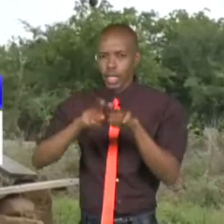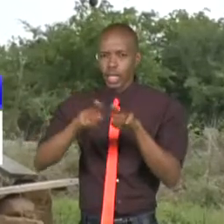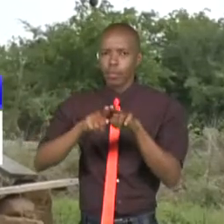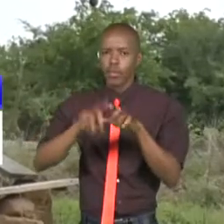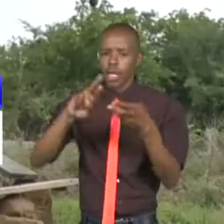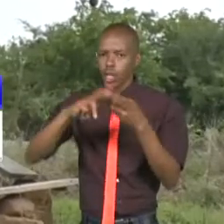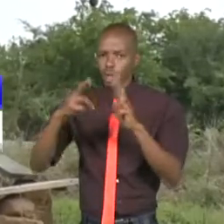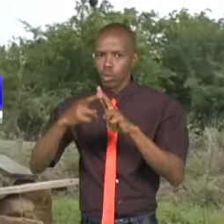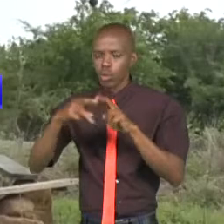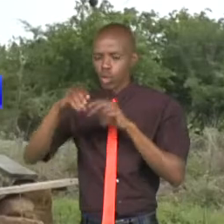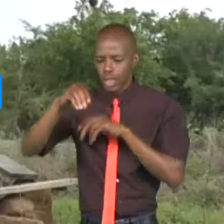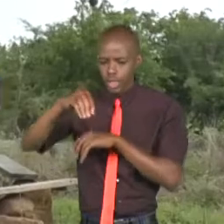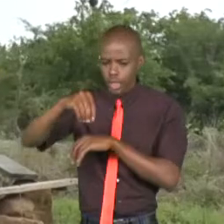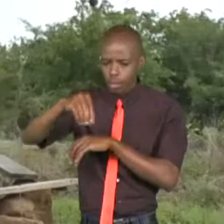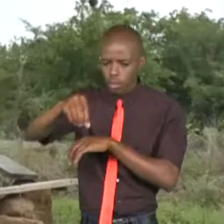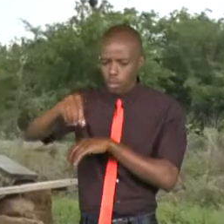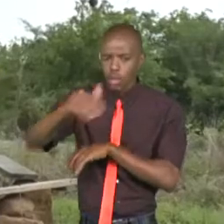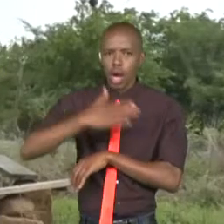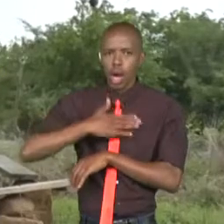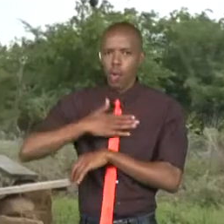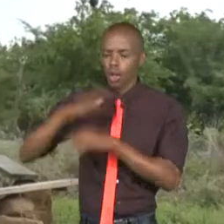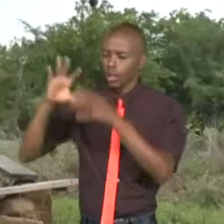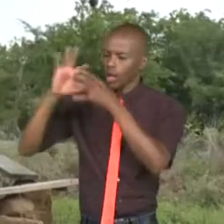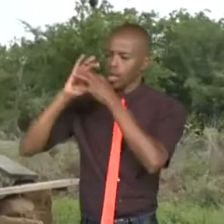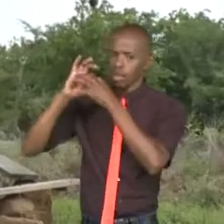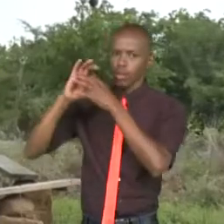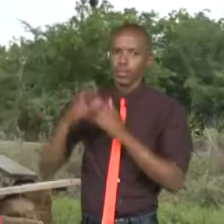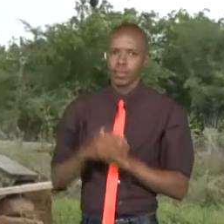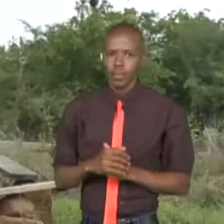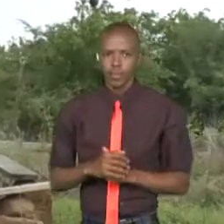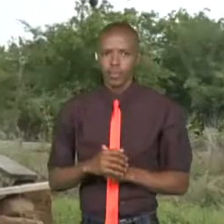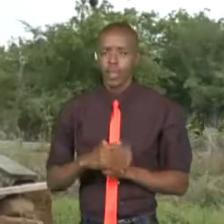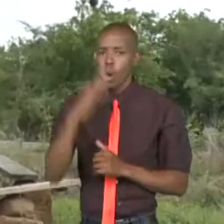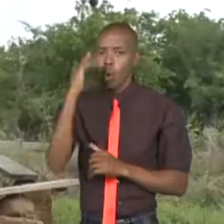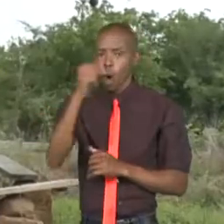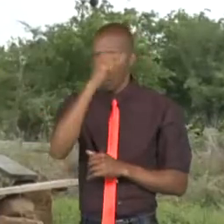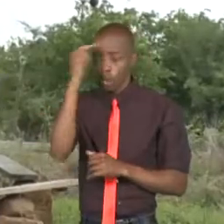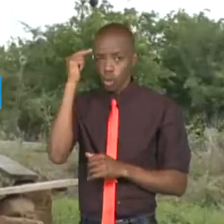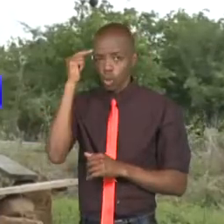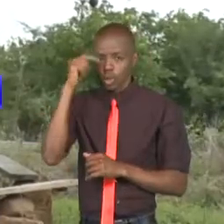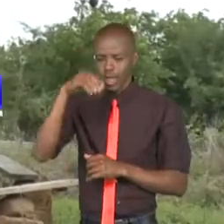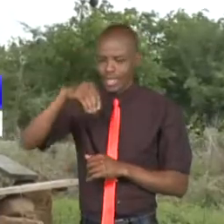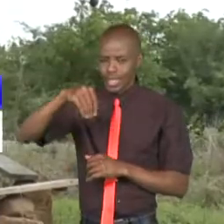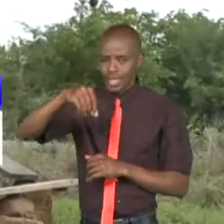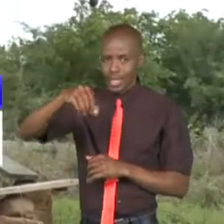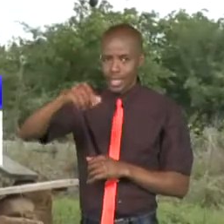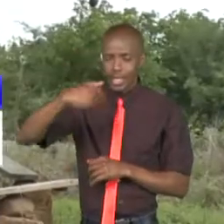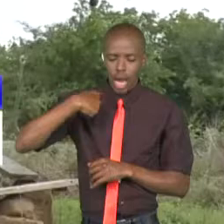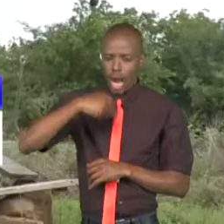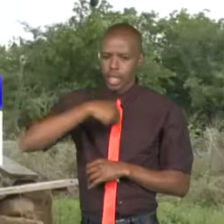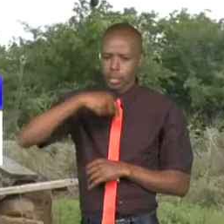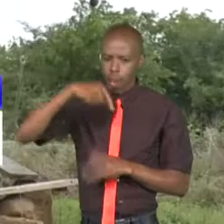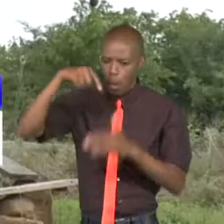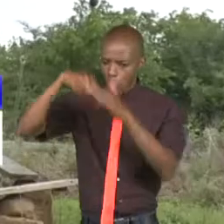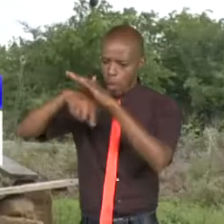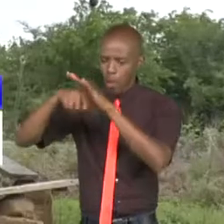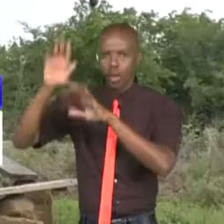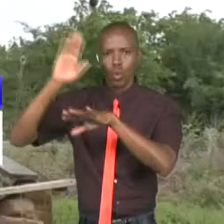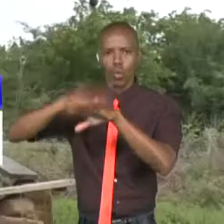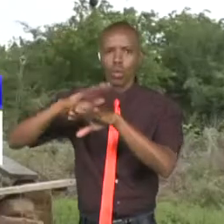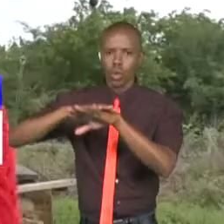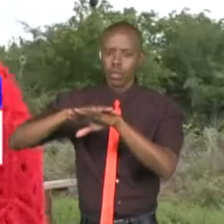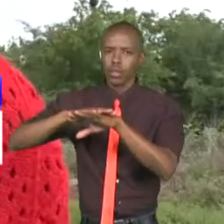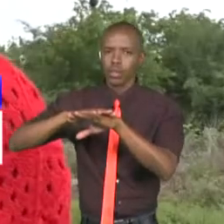wetu na mbegu zetu za kienyeji. Kwa sababu ile mbegu tunapanda ni mzuri